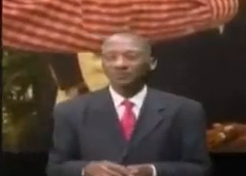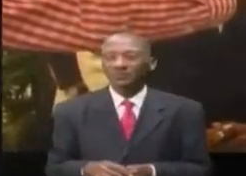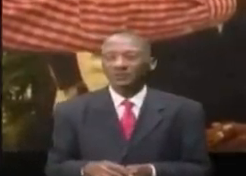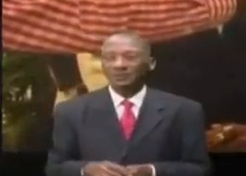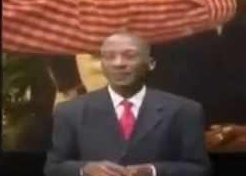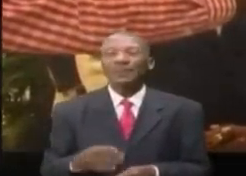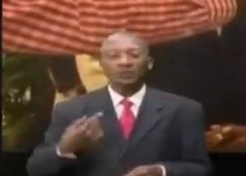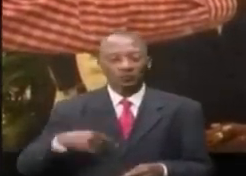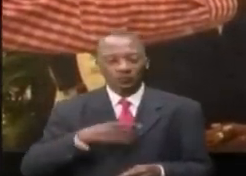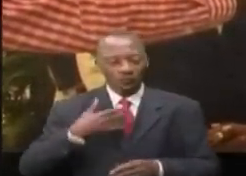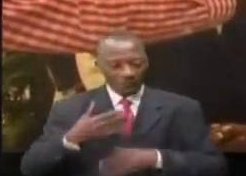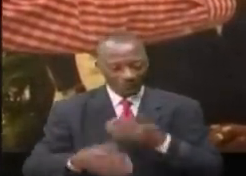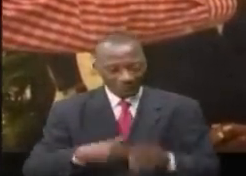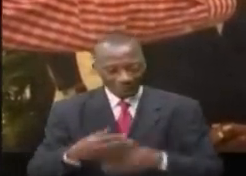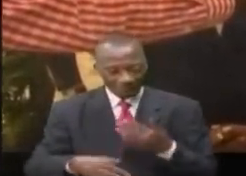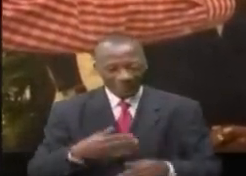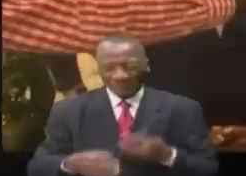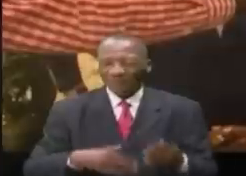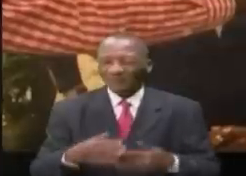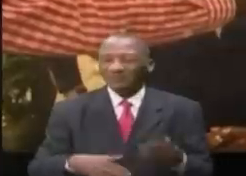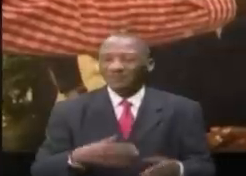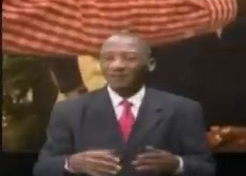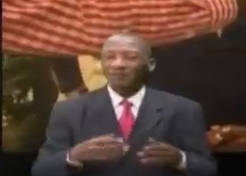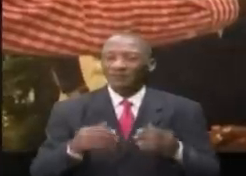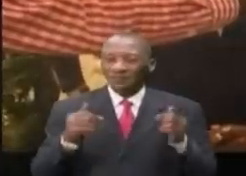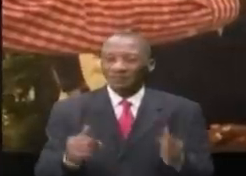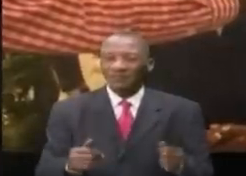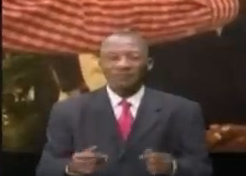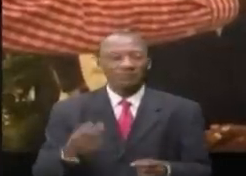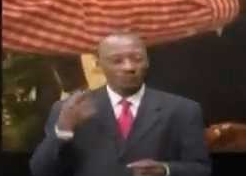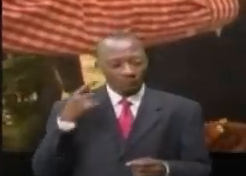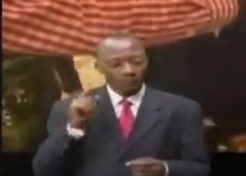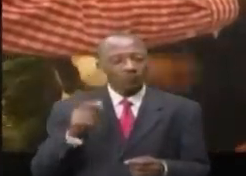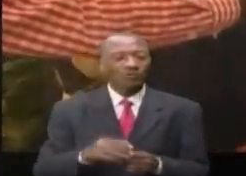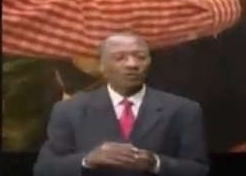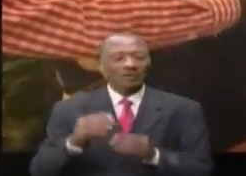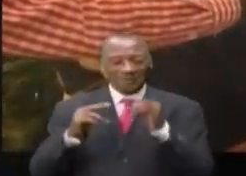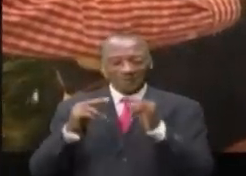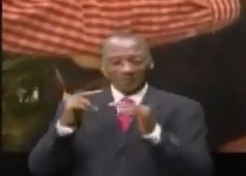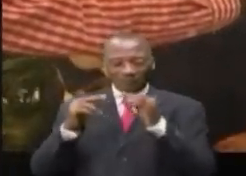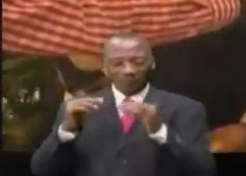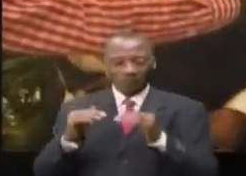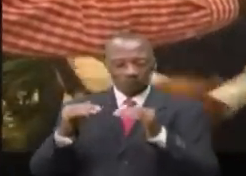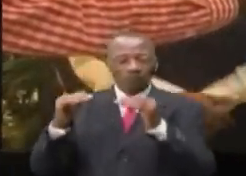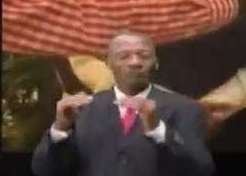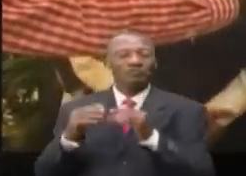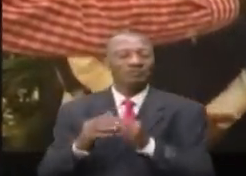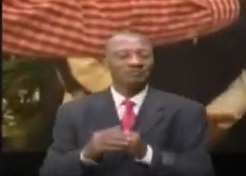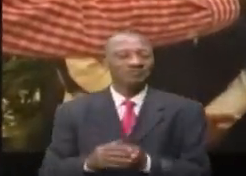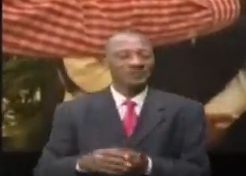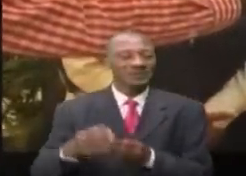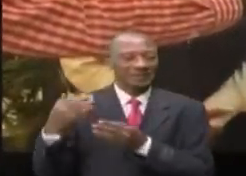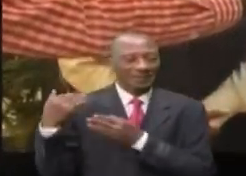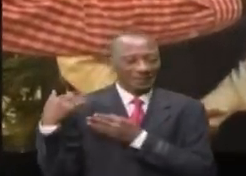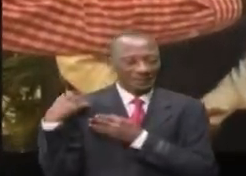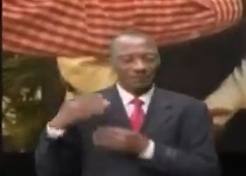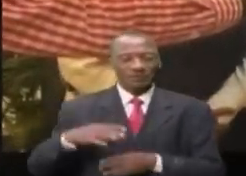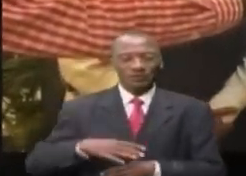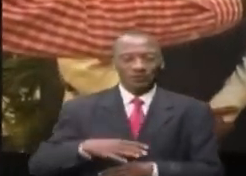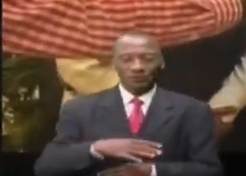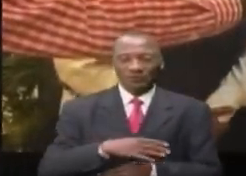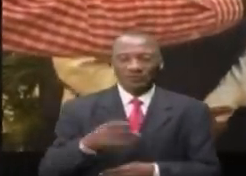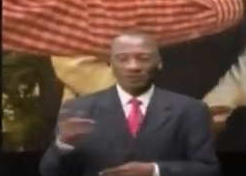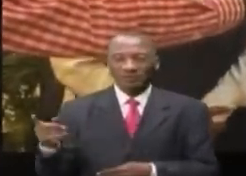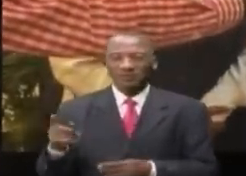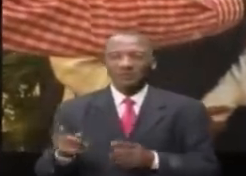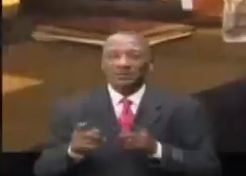travaille au FPC comme notre premier souci. En outre, le président du conseil d'administration a insisté sur le